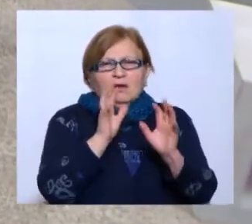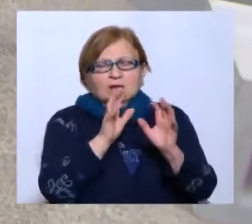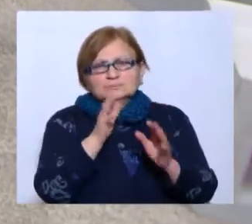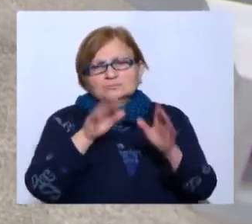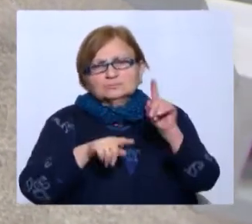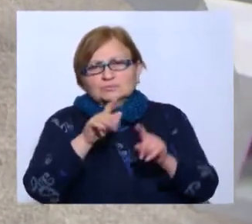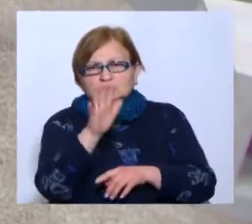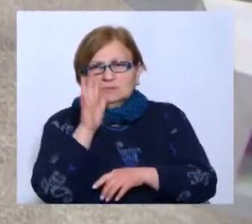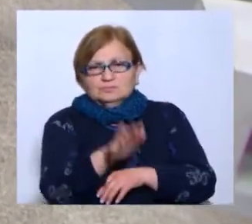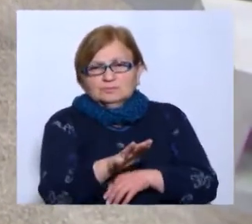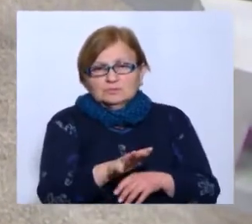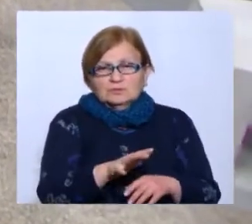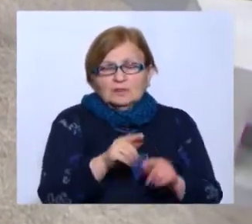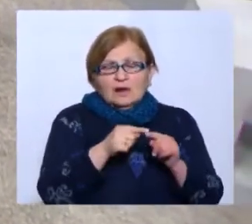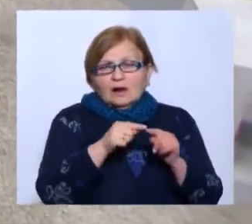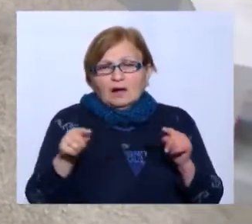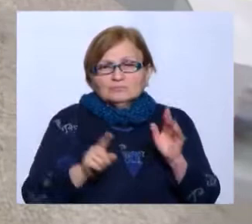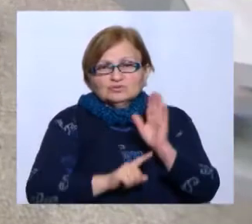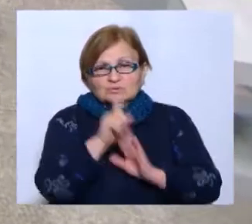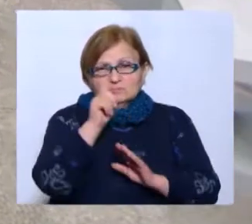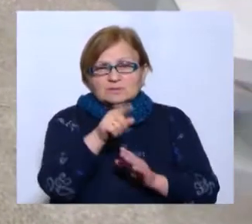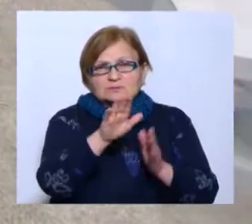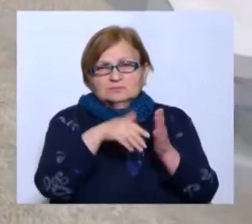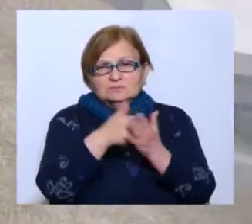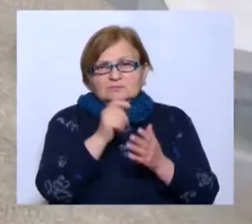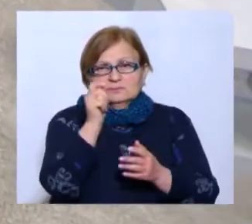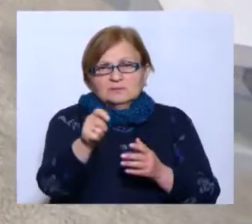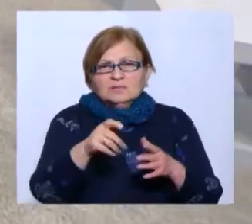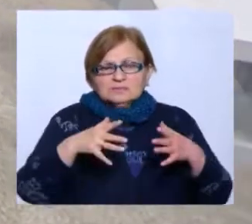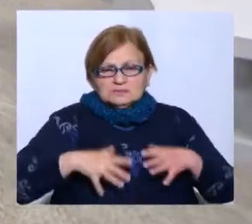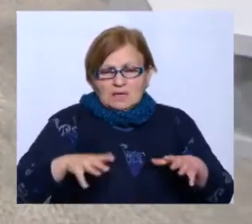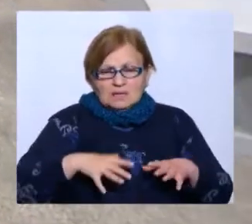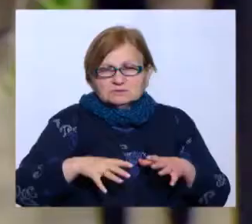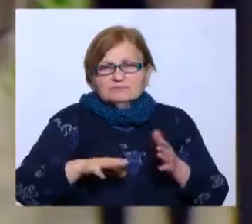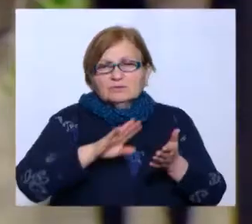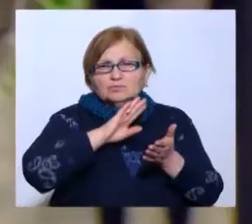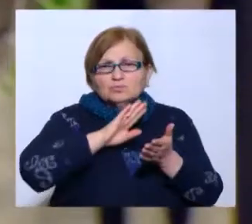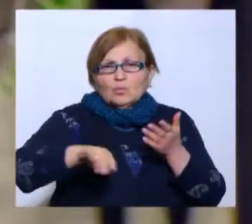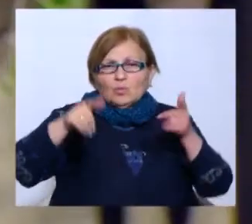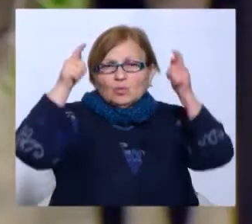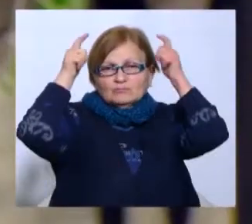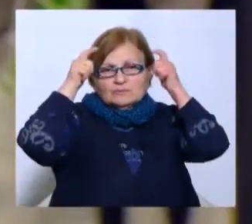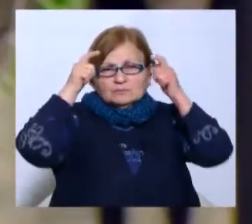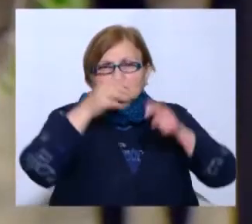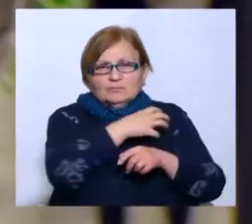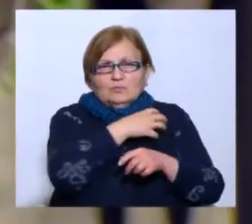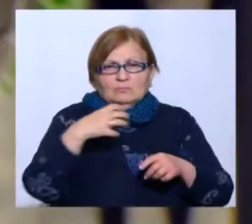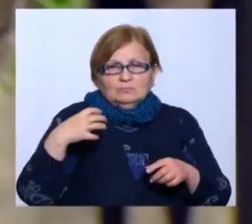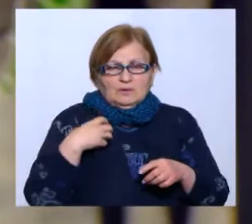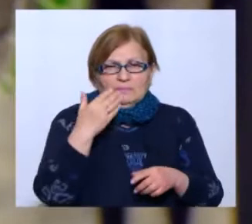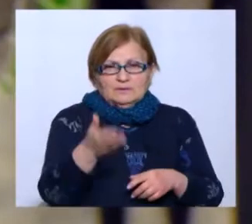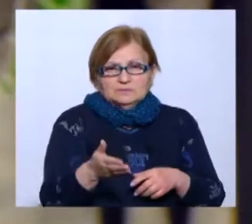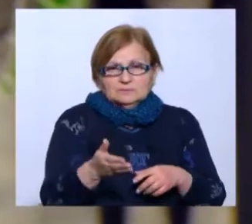ამიერიდან იგი იქცა საქართველოს უგვირგვინო მეფედ. და სწორედ ამ კრებულის ლექსი ერთ-ერთი